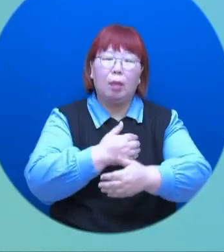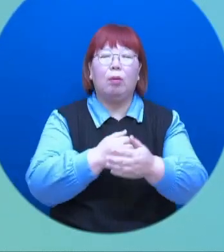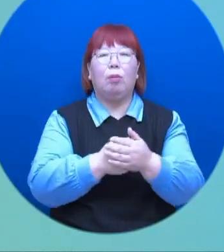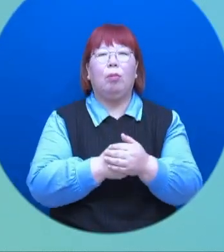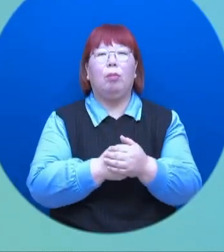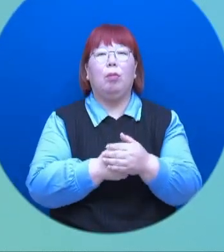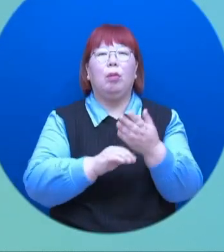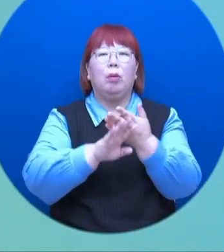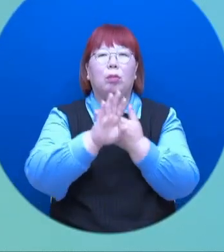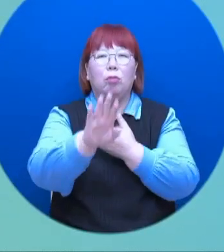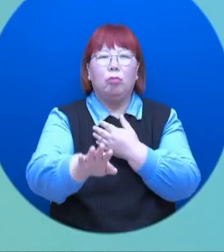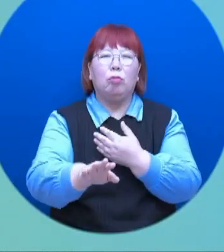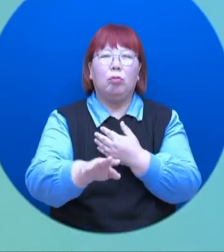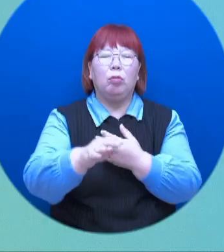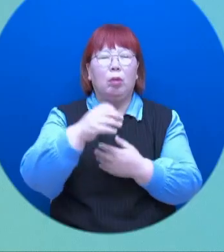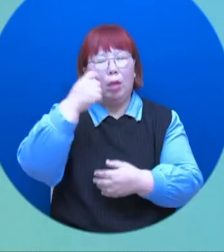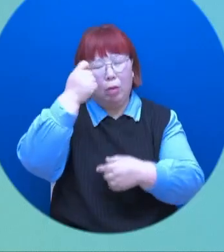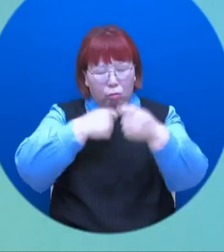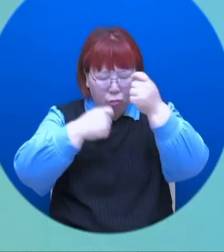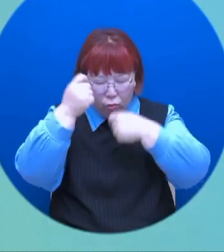그리하여 통곡하며 울었다고.